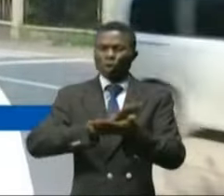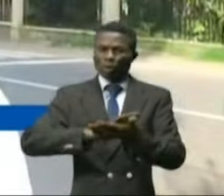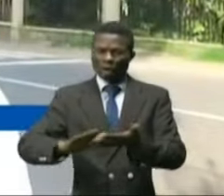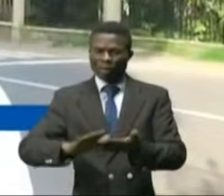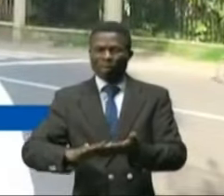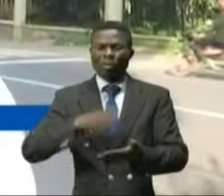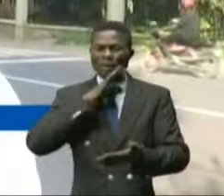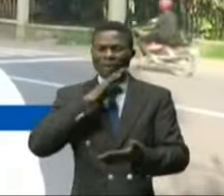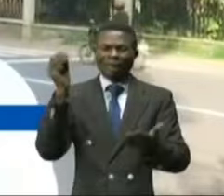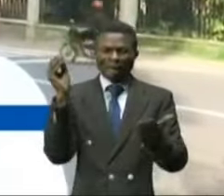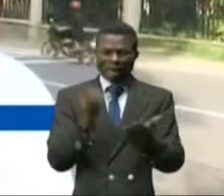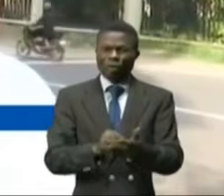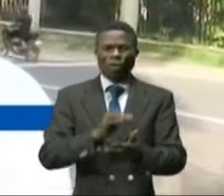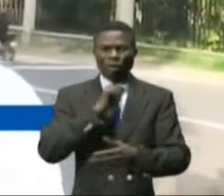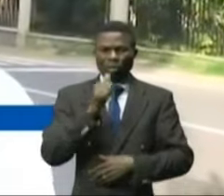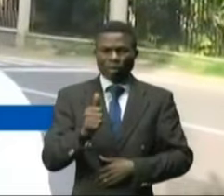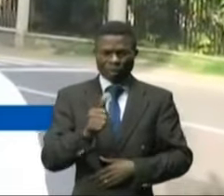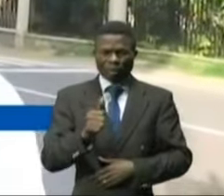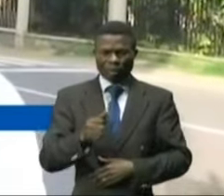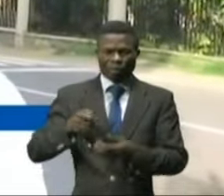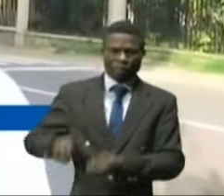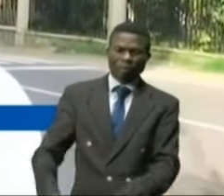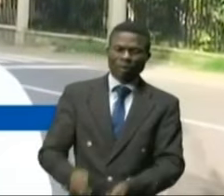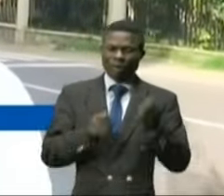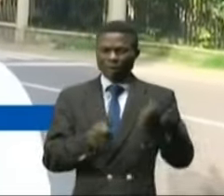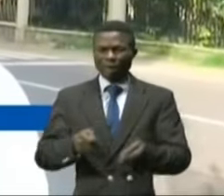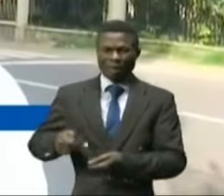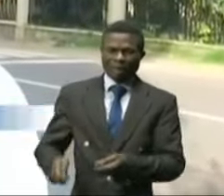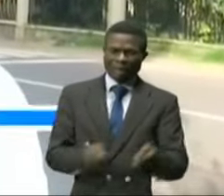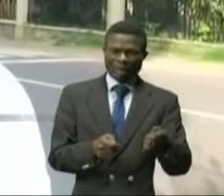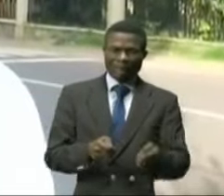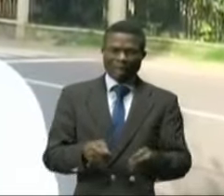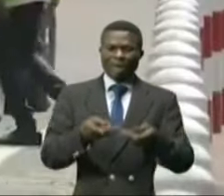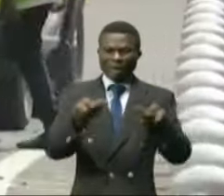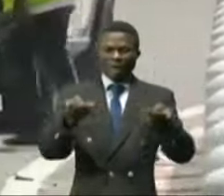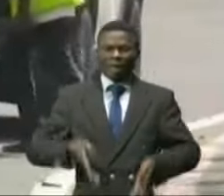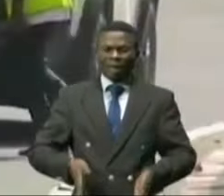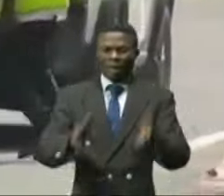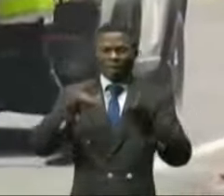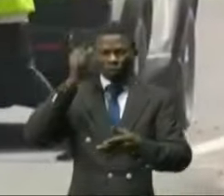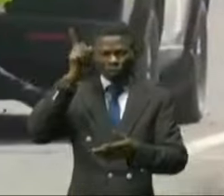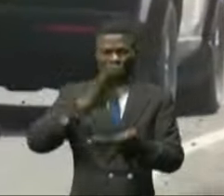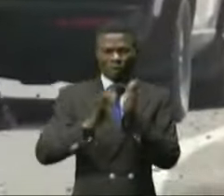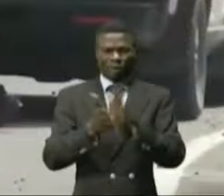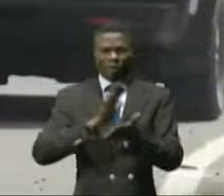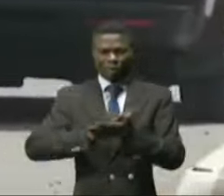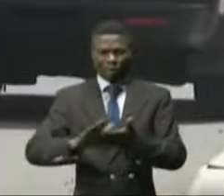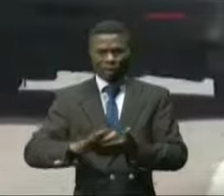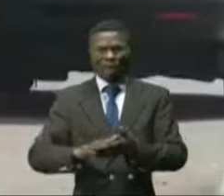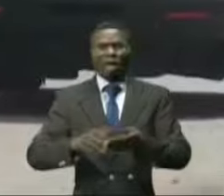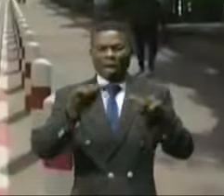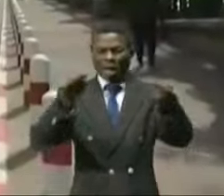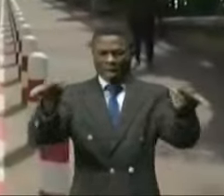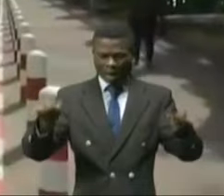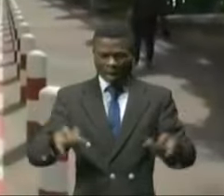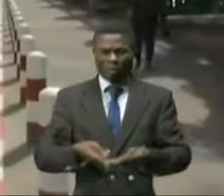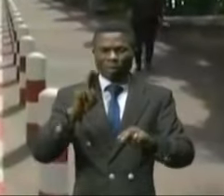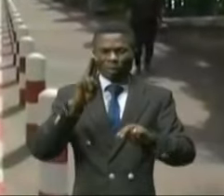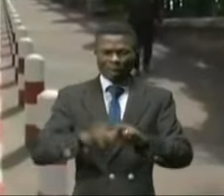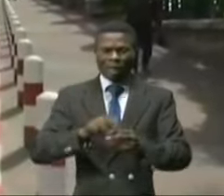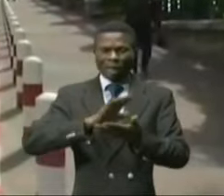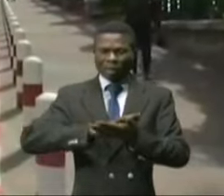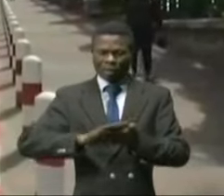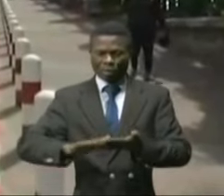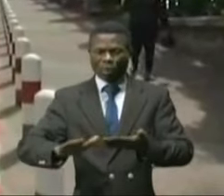vaste opération de désensablement, mais aussi d'assainissement de nos acteurs principaux. Question de rendre notre milieu immédiat salubre,